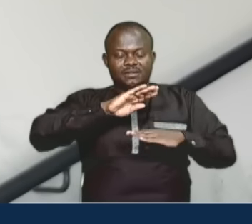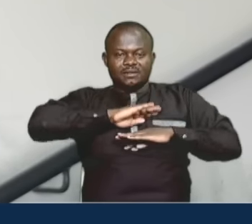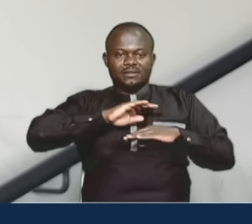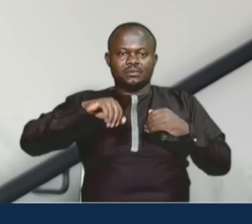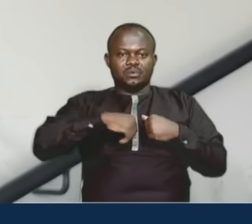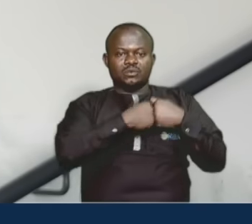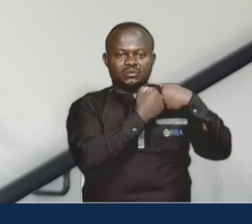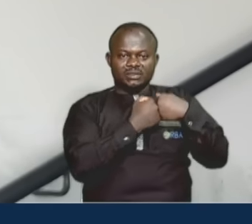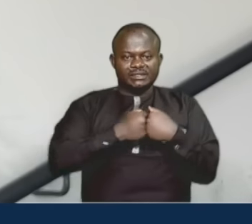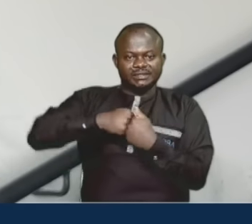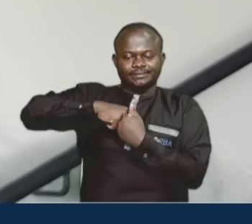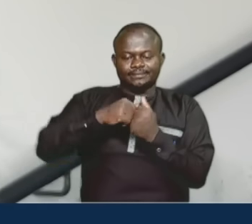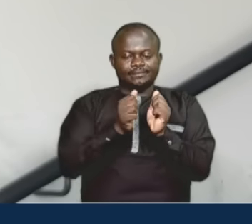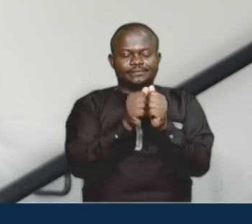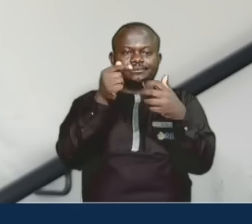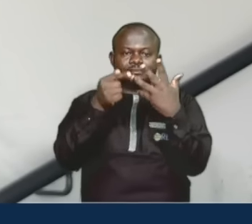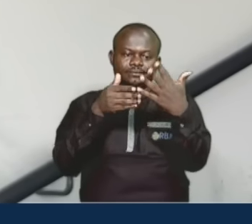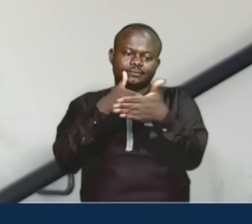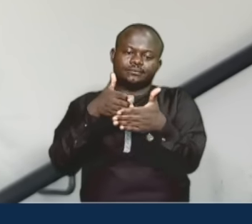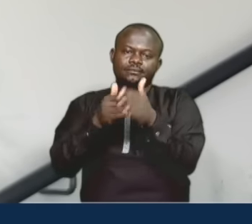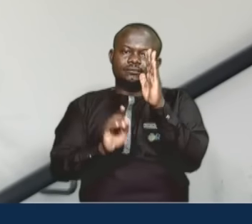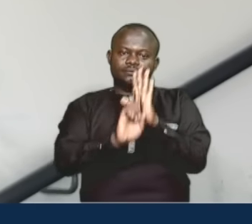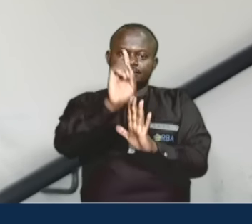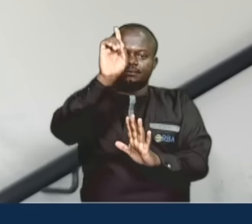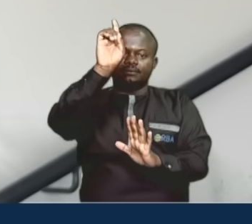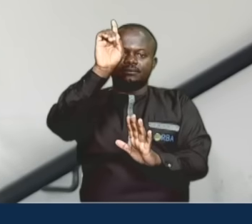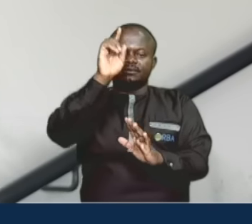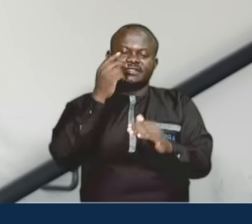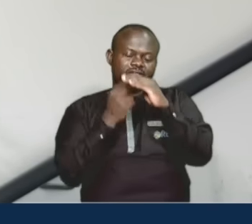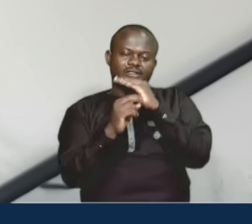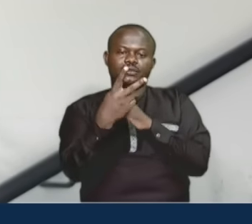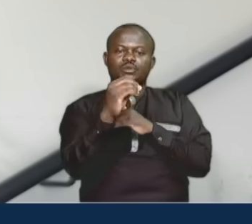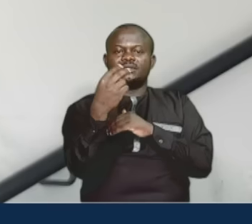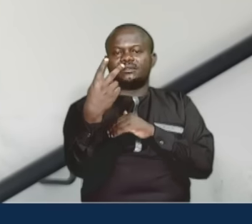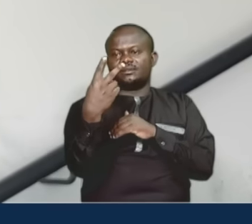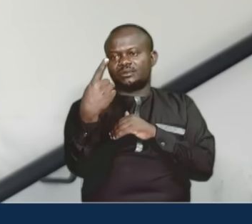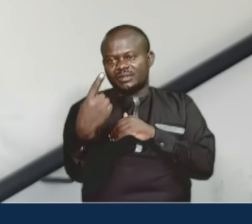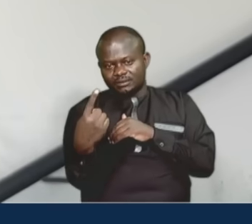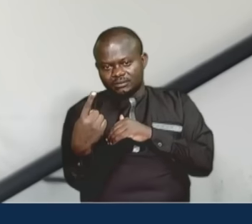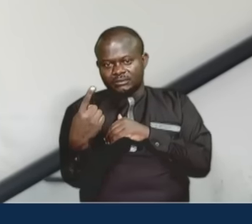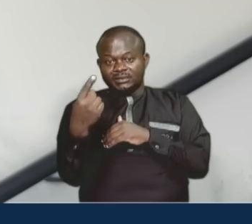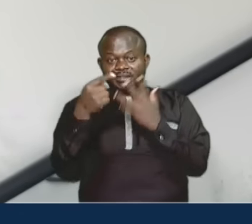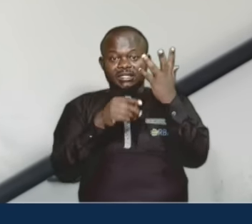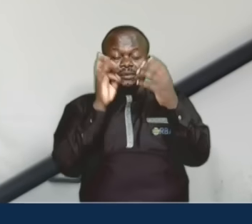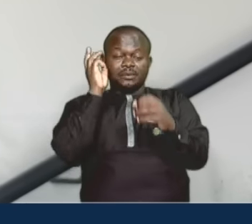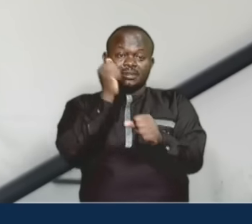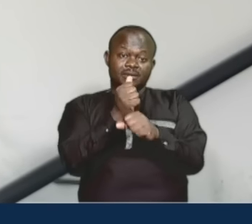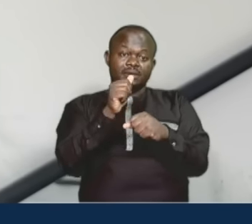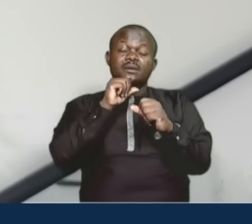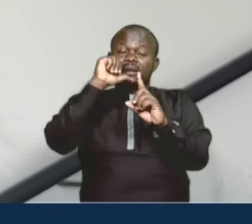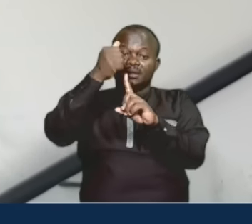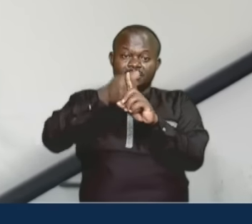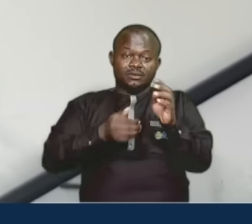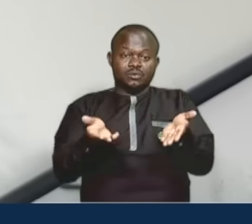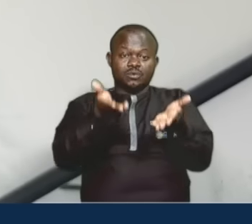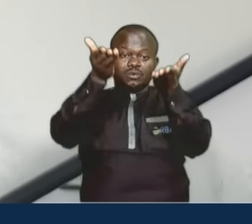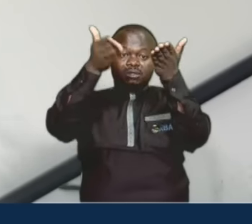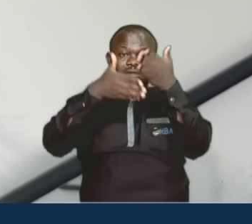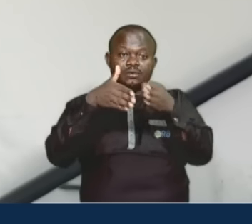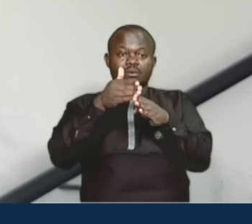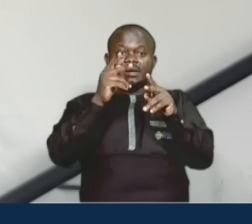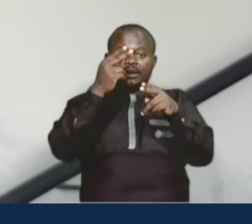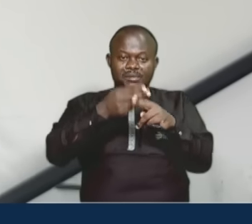guhangana n'ibibangamiye iterambere ry'ikinyejana cya 2021. Ibibaza bikora badaharanira gukuza no kubaka